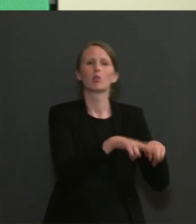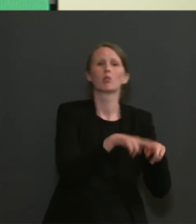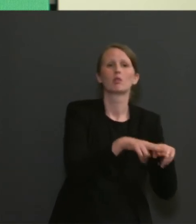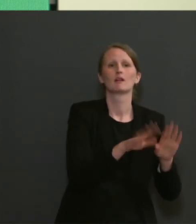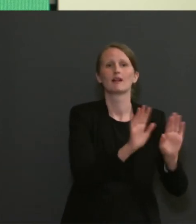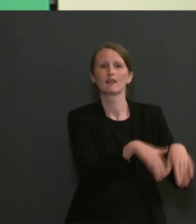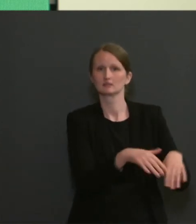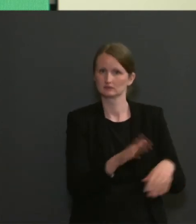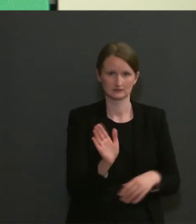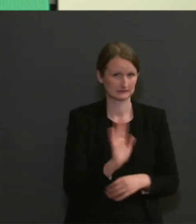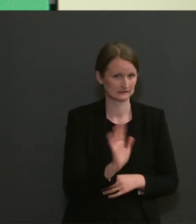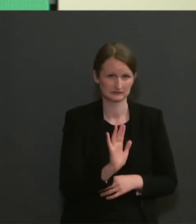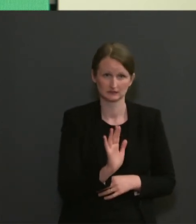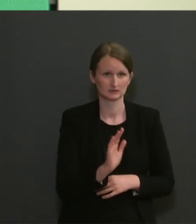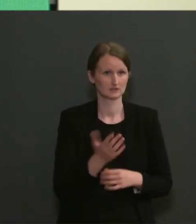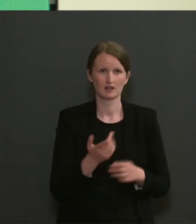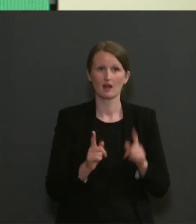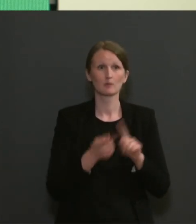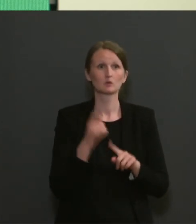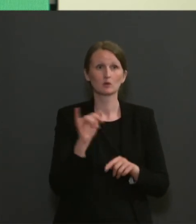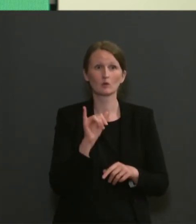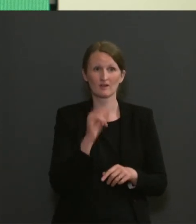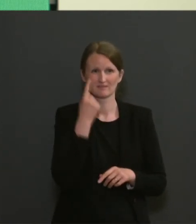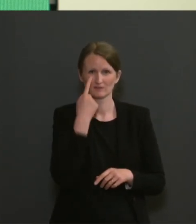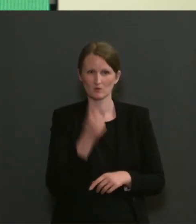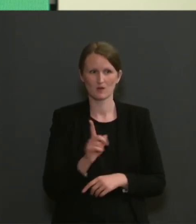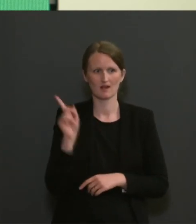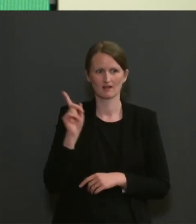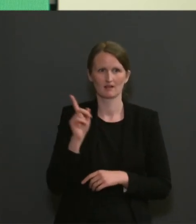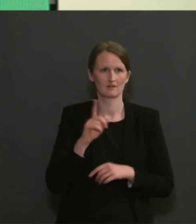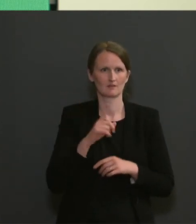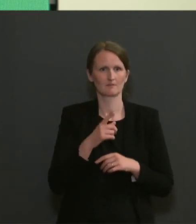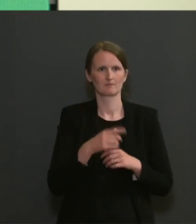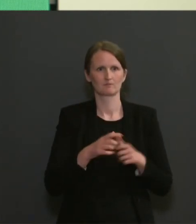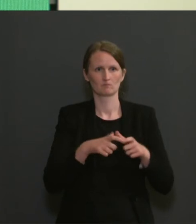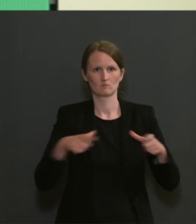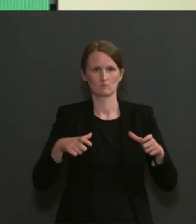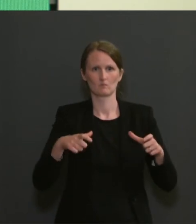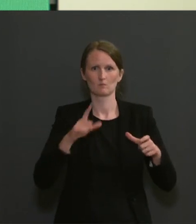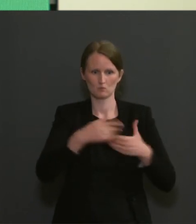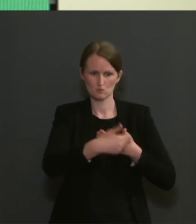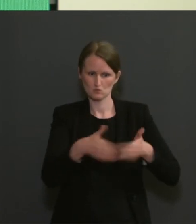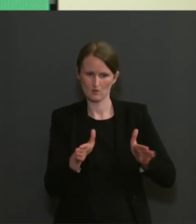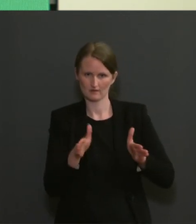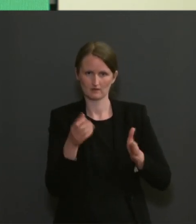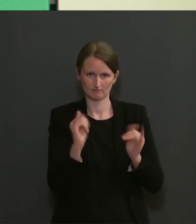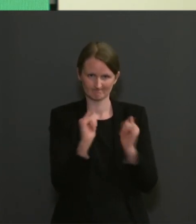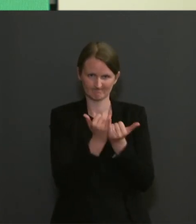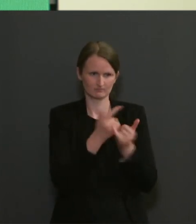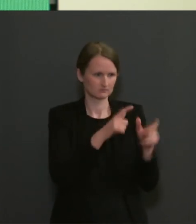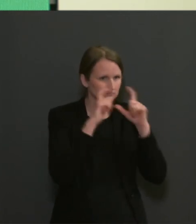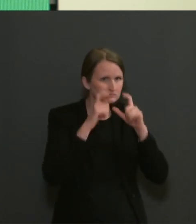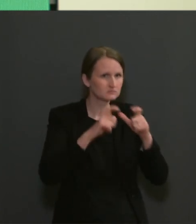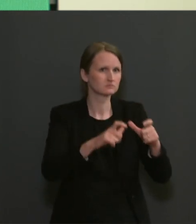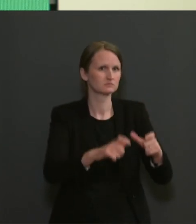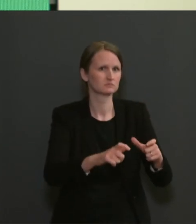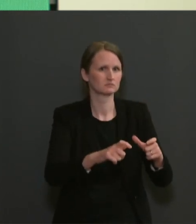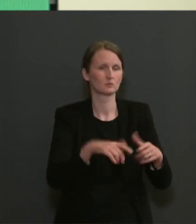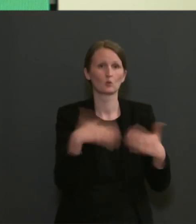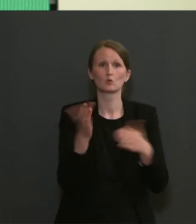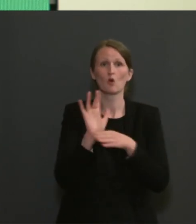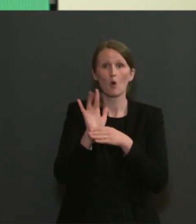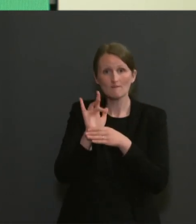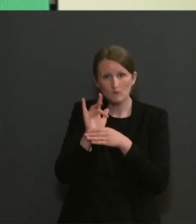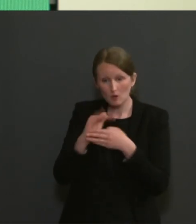morceau de papier ou de plastique qui est dédié à cela. Mettez-le dans une enveloppe. On l'a assez dit lorsqu'on a discuté des repas à